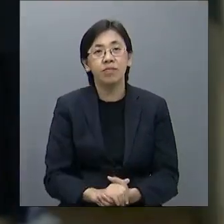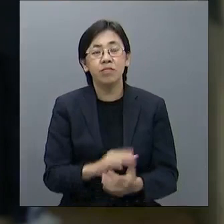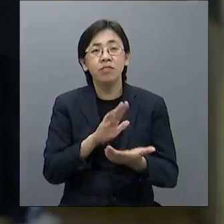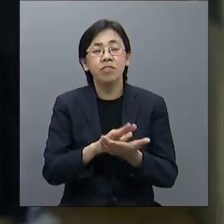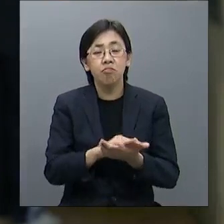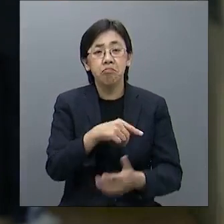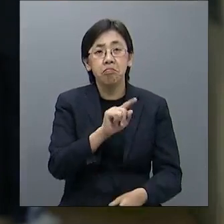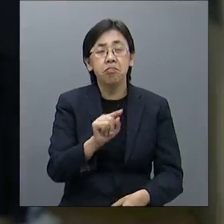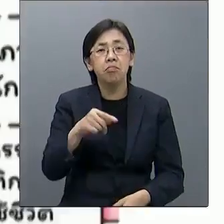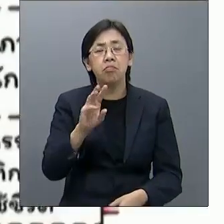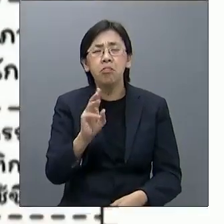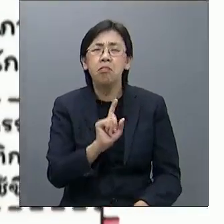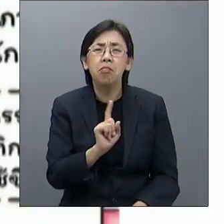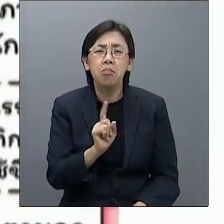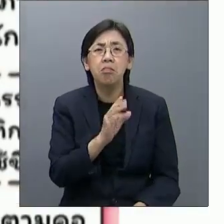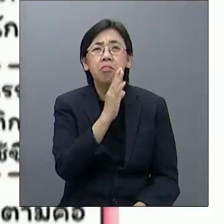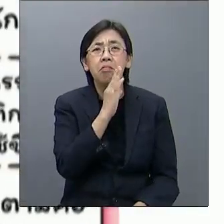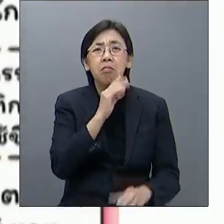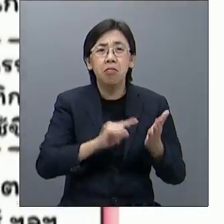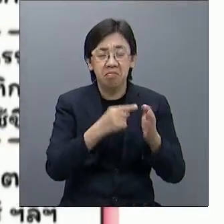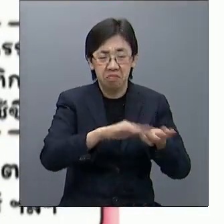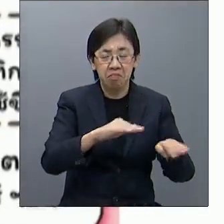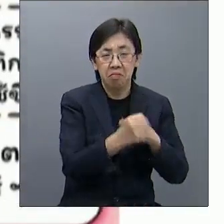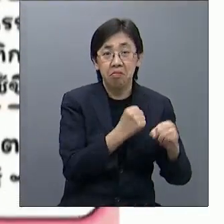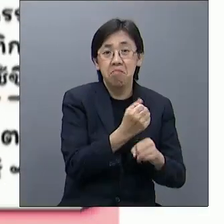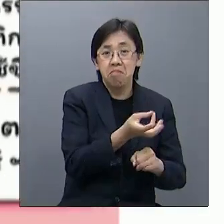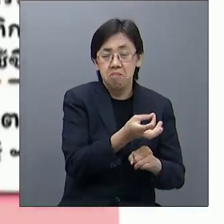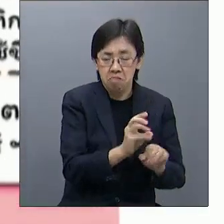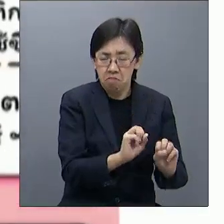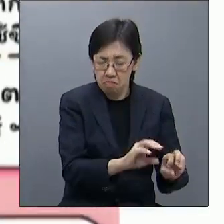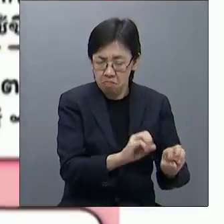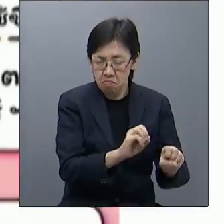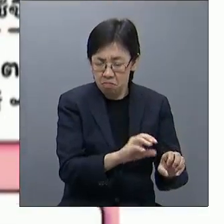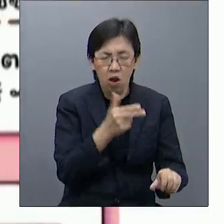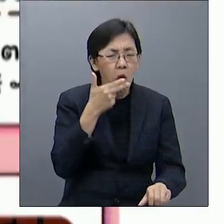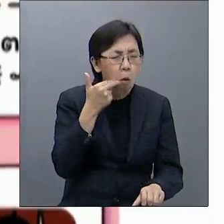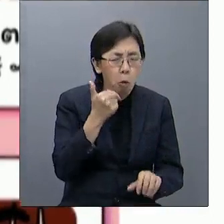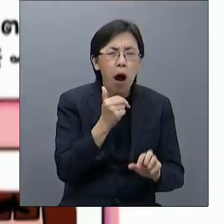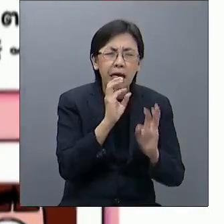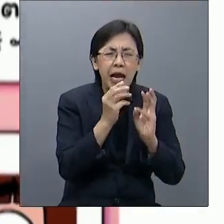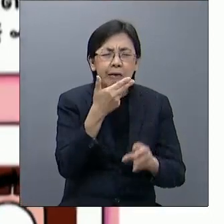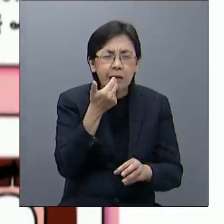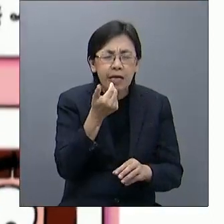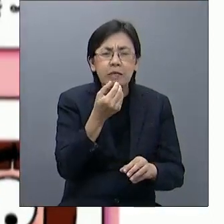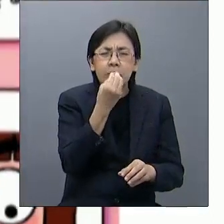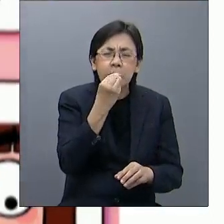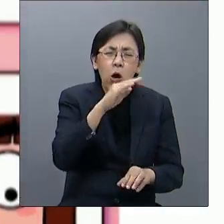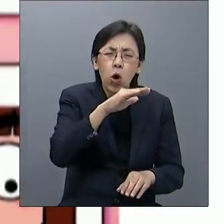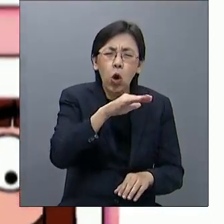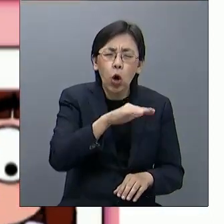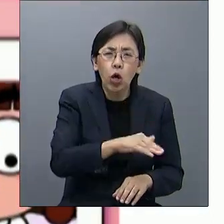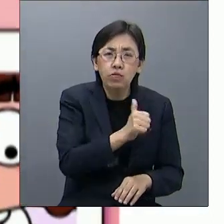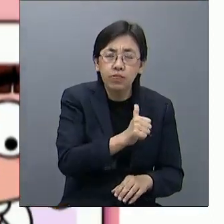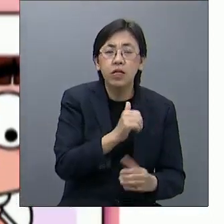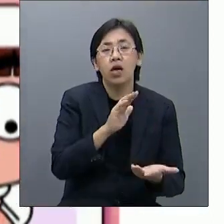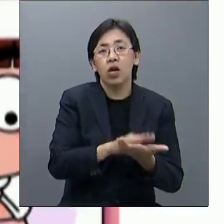การที่เราคิดว่าถ้าเราเริ่มตั้งแต่เด็กเล็กมันจะช่วยทำให้เด็กลดการกินน้ำตาลได้ดีนะคะเราดำเนินการใน